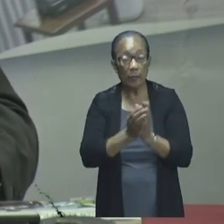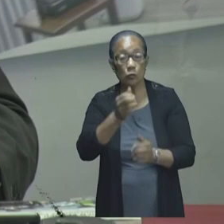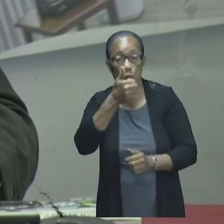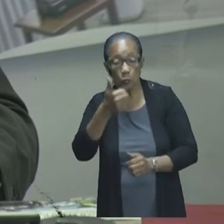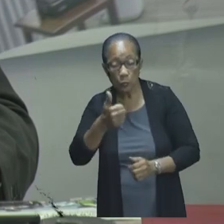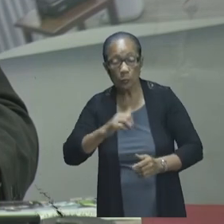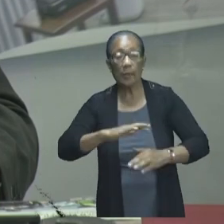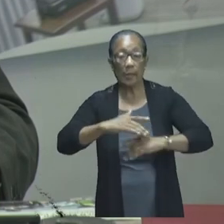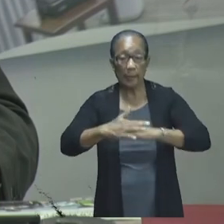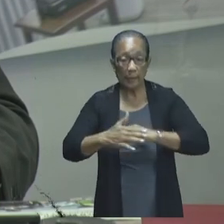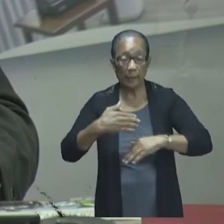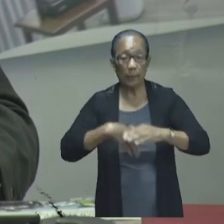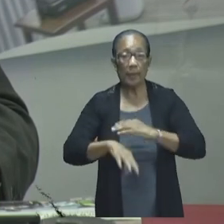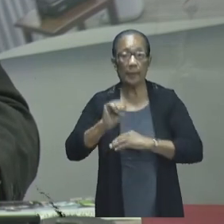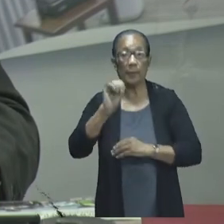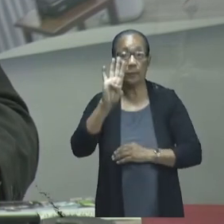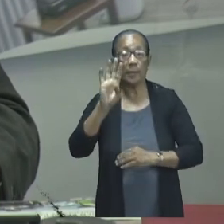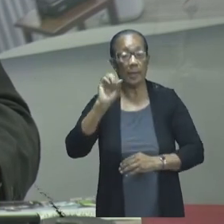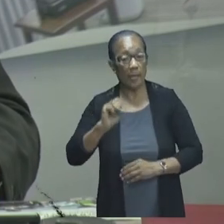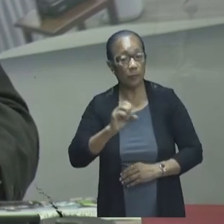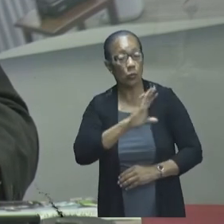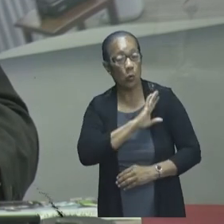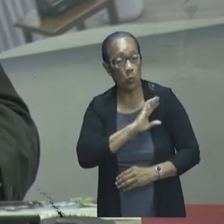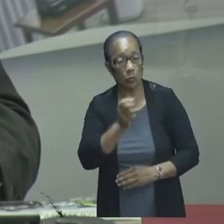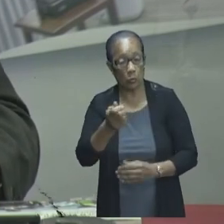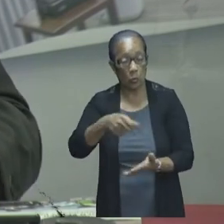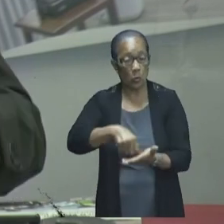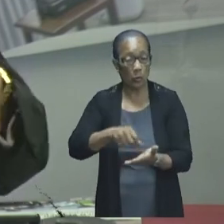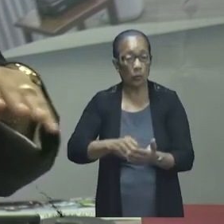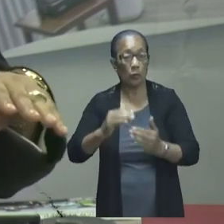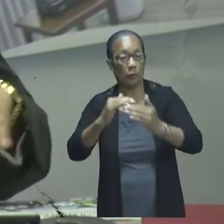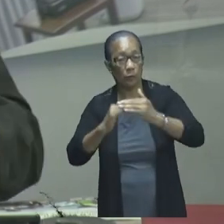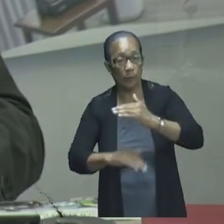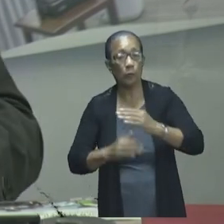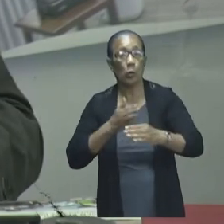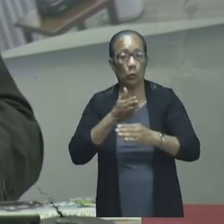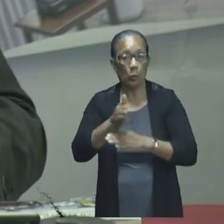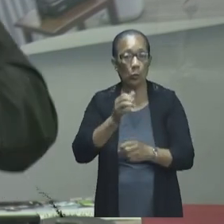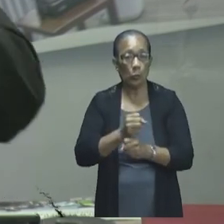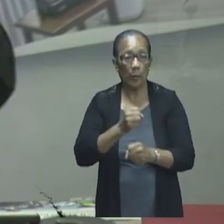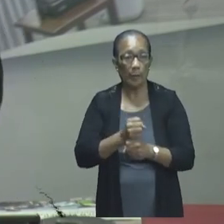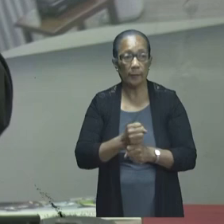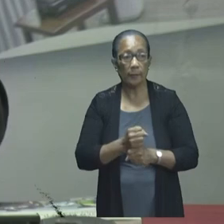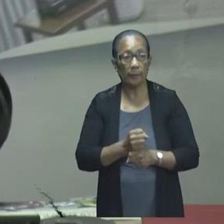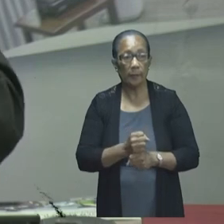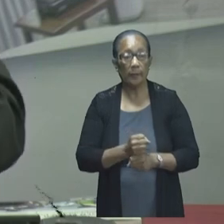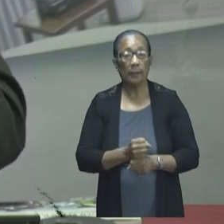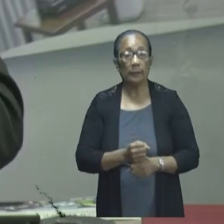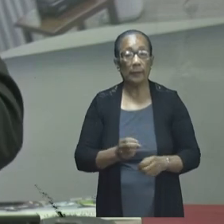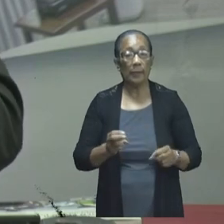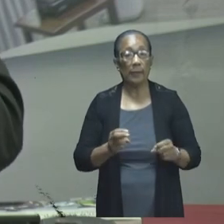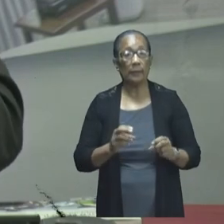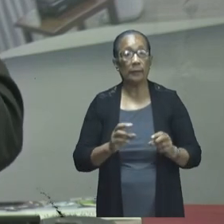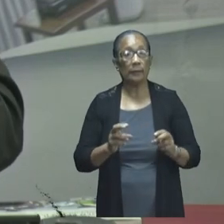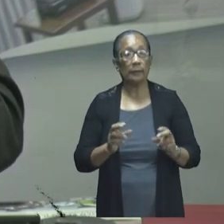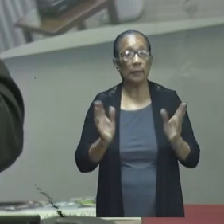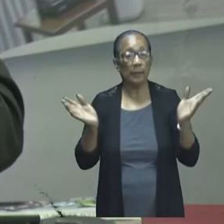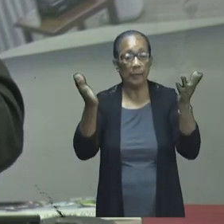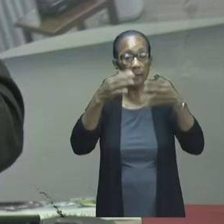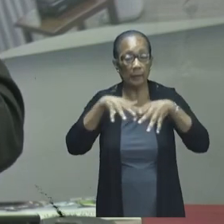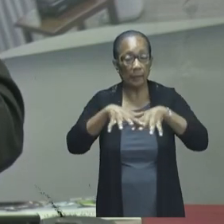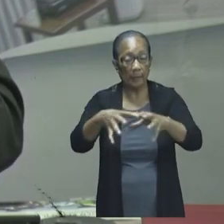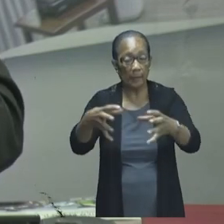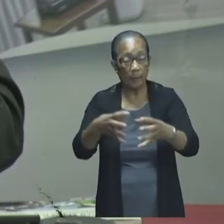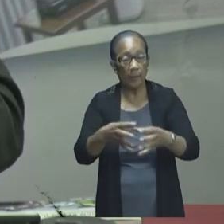eps en ook kosten kunnen verminderen hadden doorwerken naar die tarieven dat integraal pakket staat op